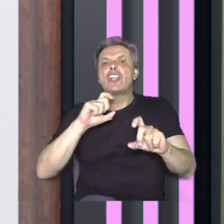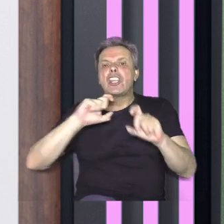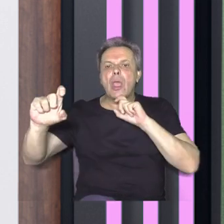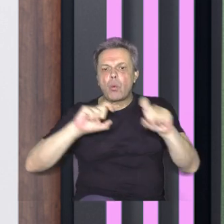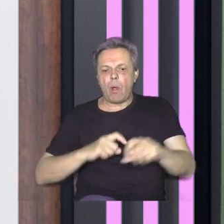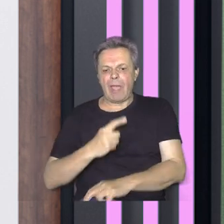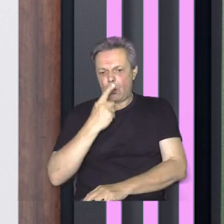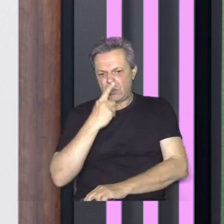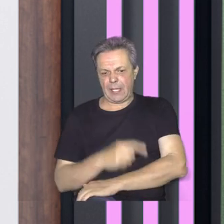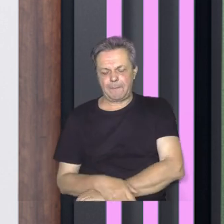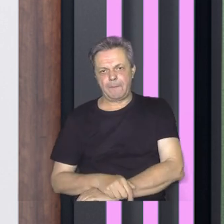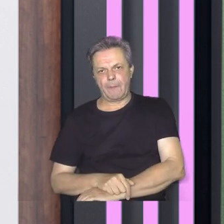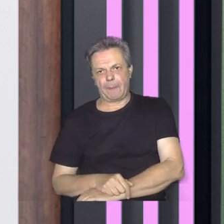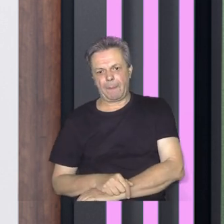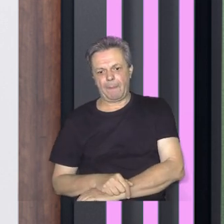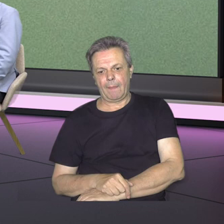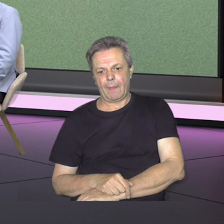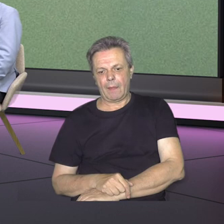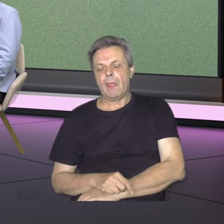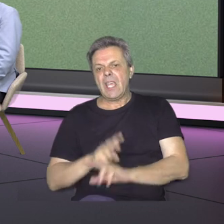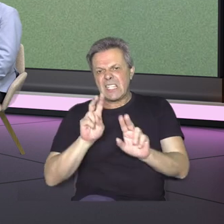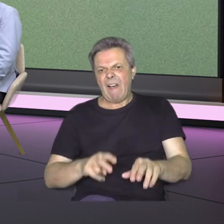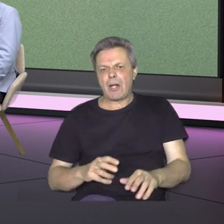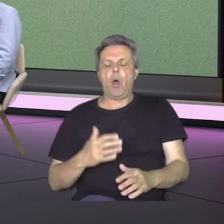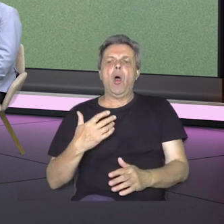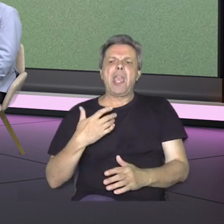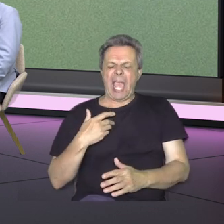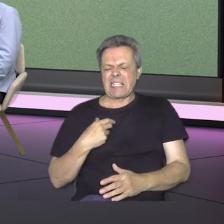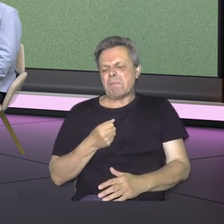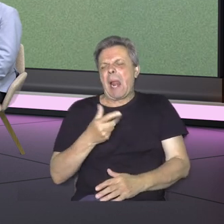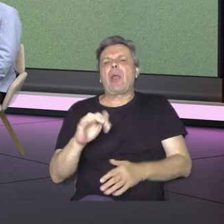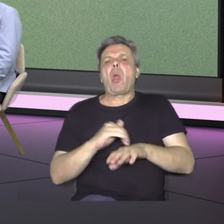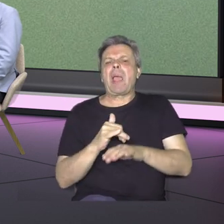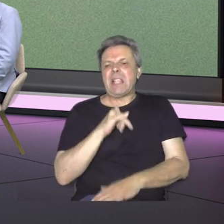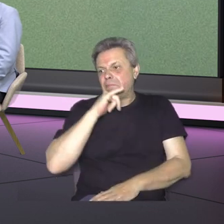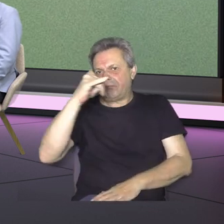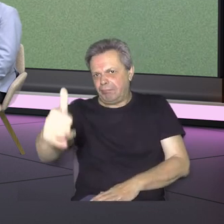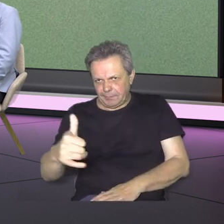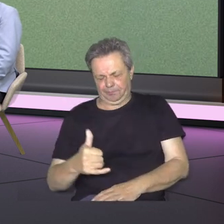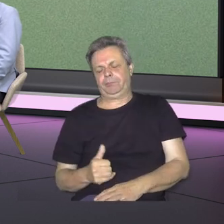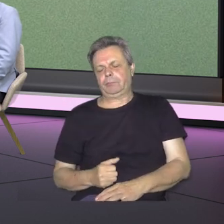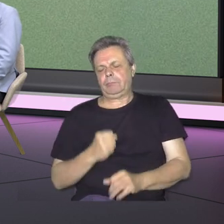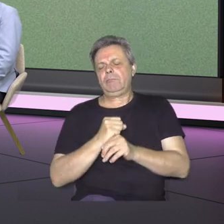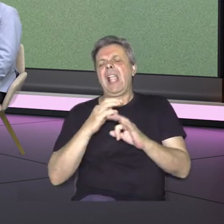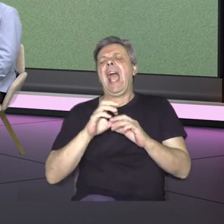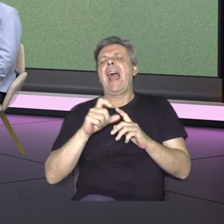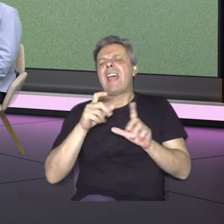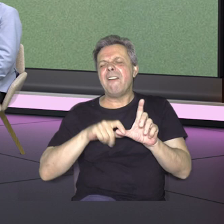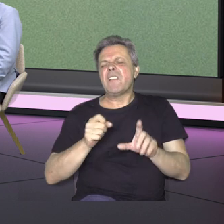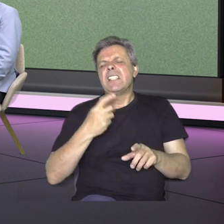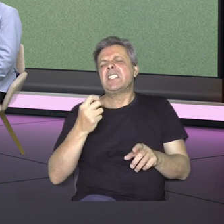dugove Rusiji. I stvarno, ja sam za par mjeseci otišao kod Gaddafija